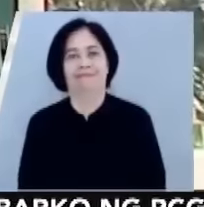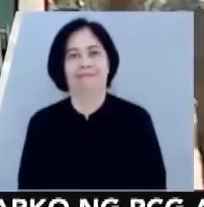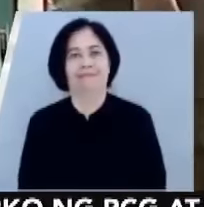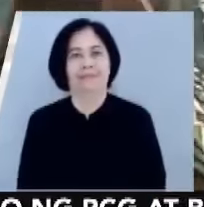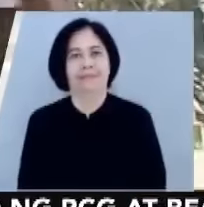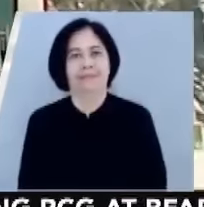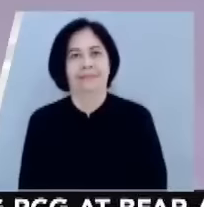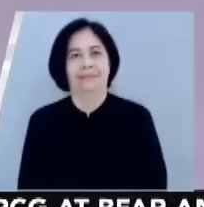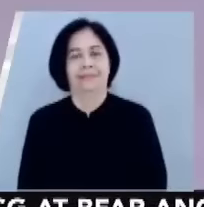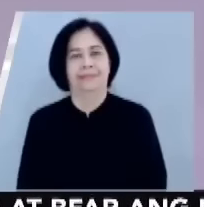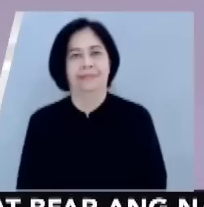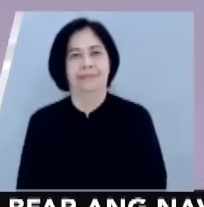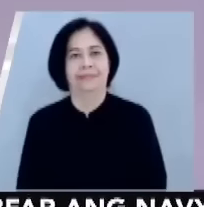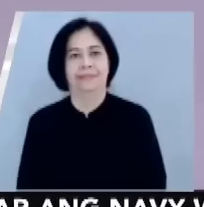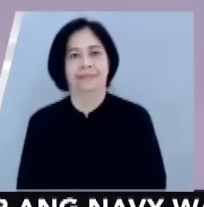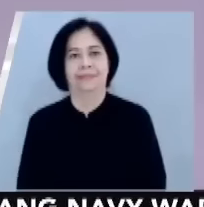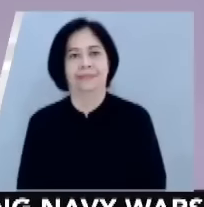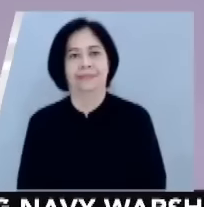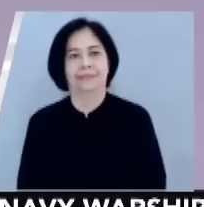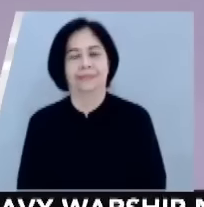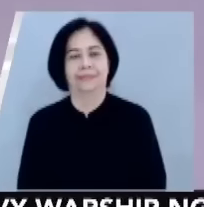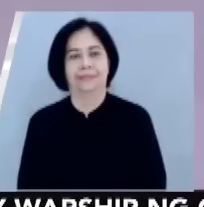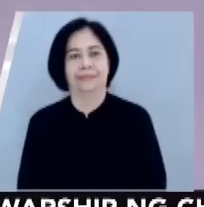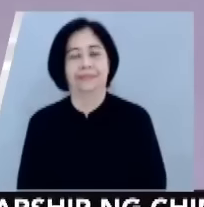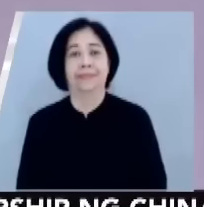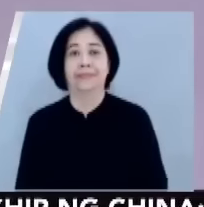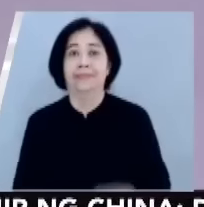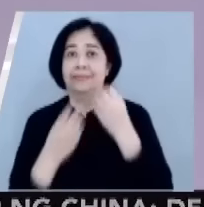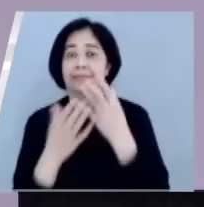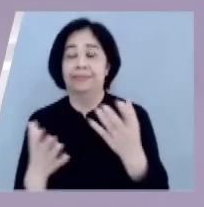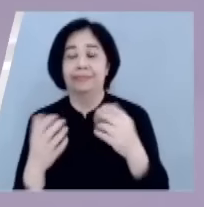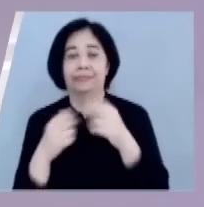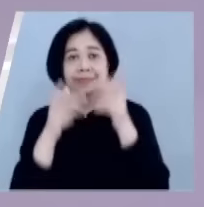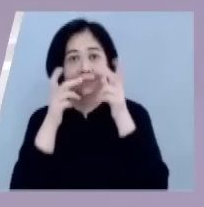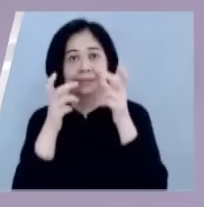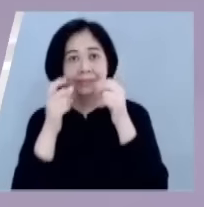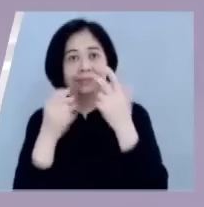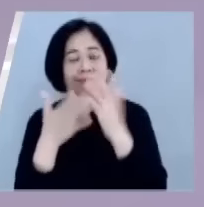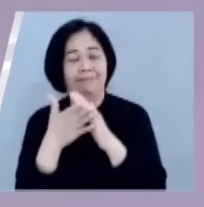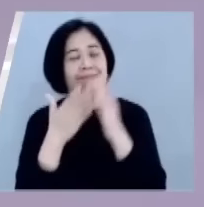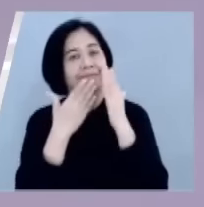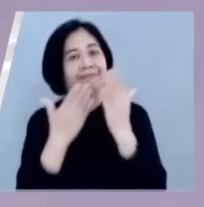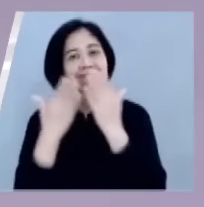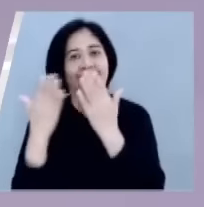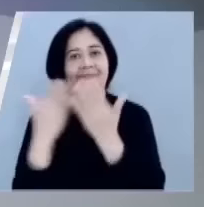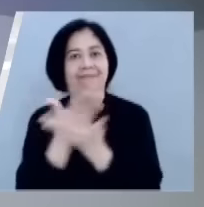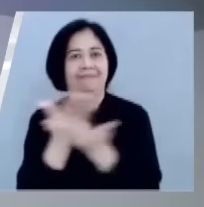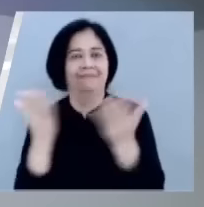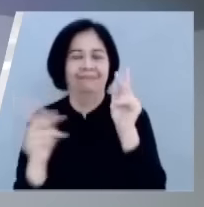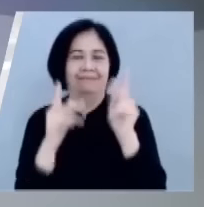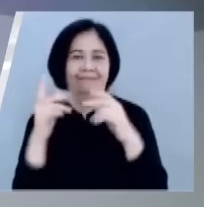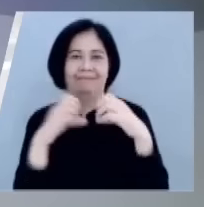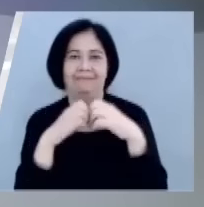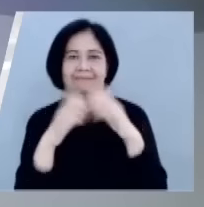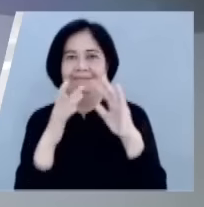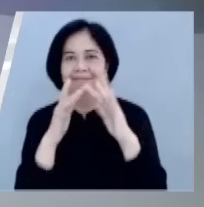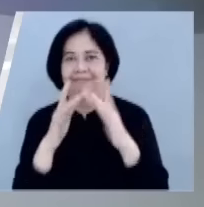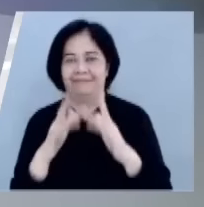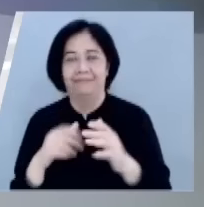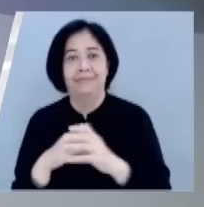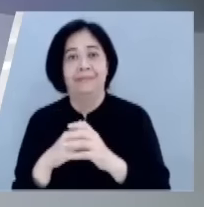oras. At eto, pakinggan naman natin ang mga ipinagpapasalamat ng ating mga kapuso online. Ang malayo